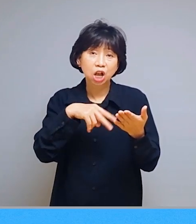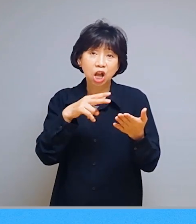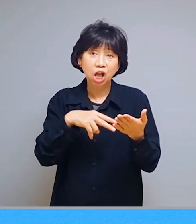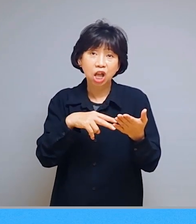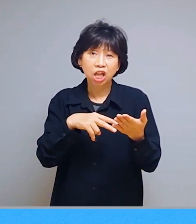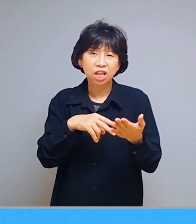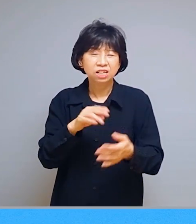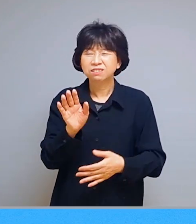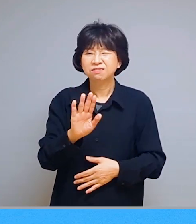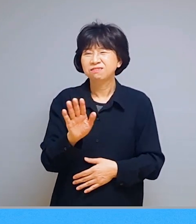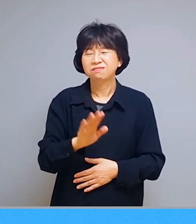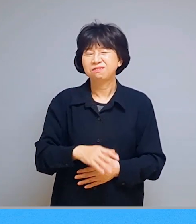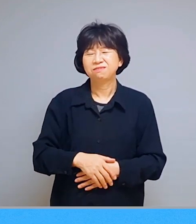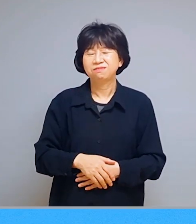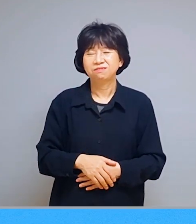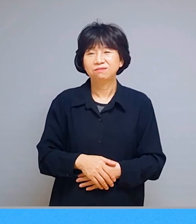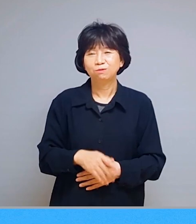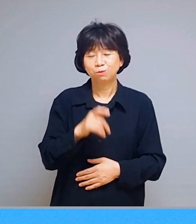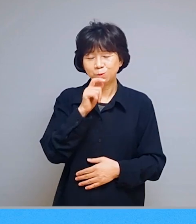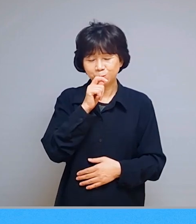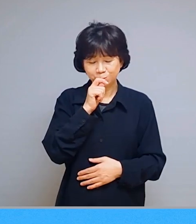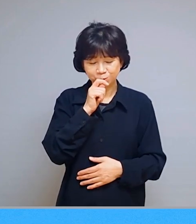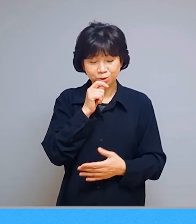읽으면 기사님이 나가라 그래요.